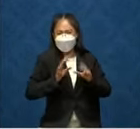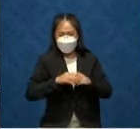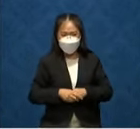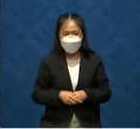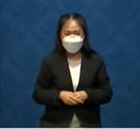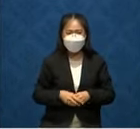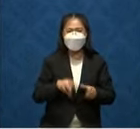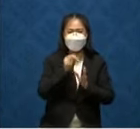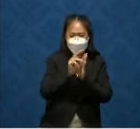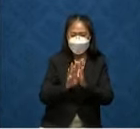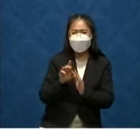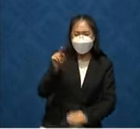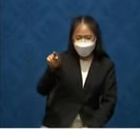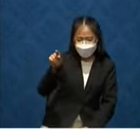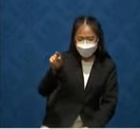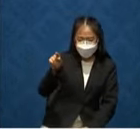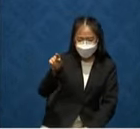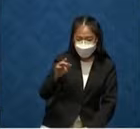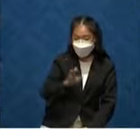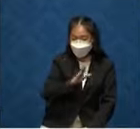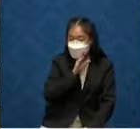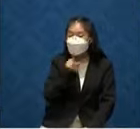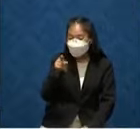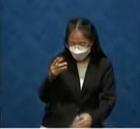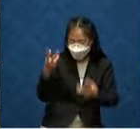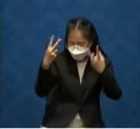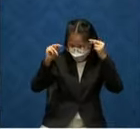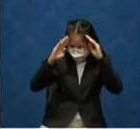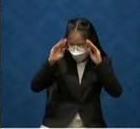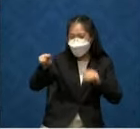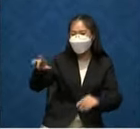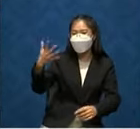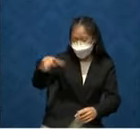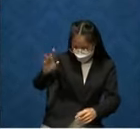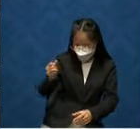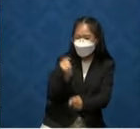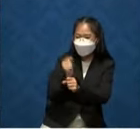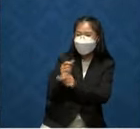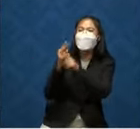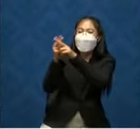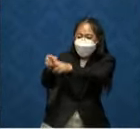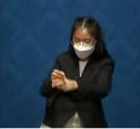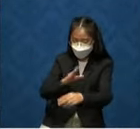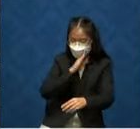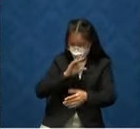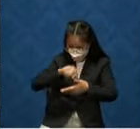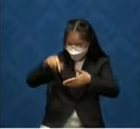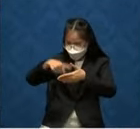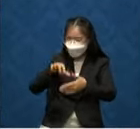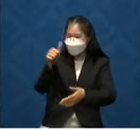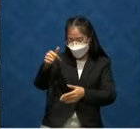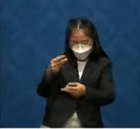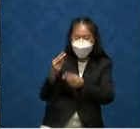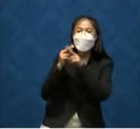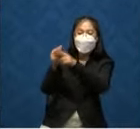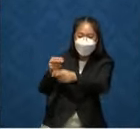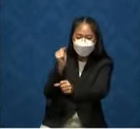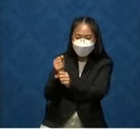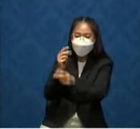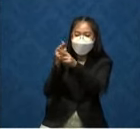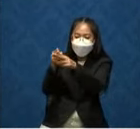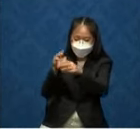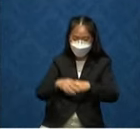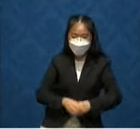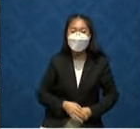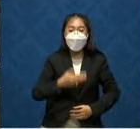เพานยุบายอะไรของท่านเมื่ทำเปรฐบาล่านก็ทำเลยครับถ้าทได้เป็นนะในโสงขกดูแลปัชนพี่น้อง